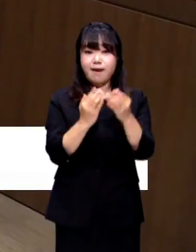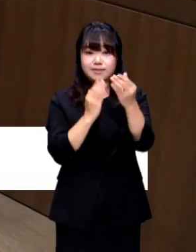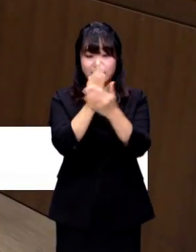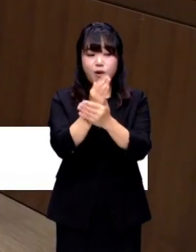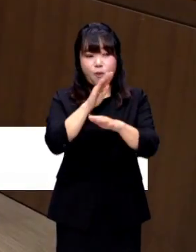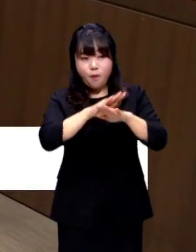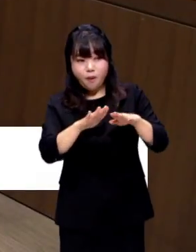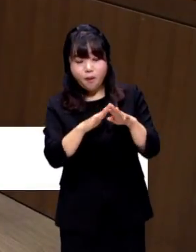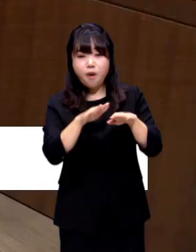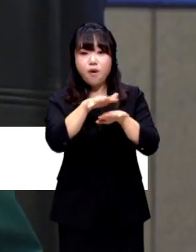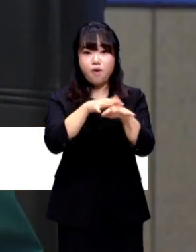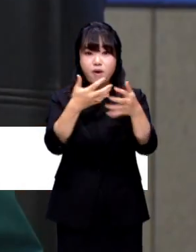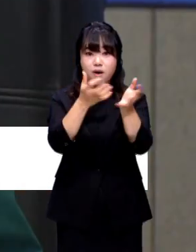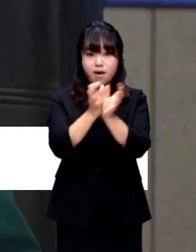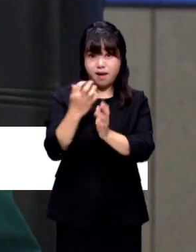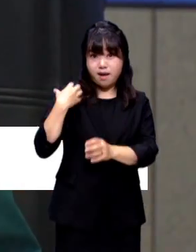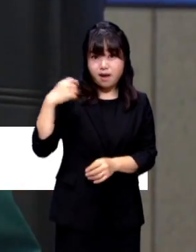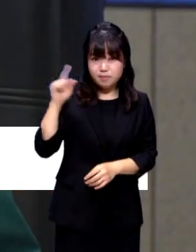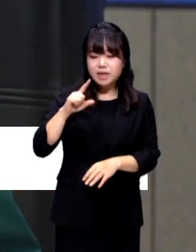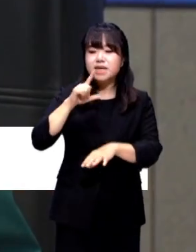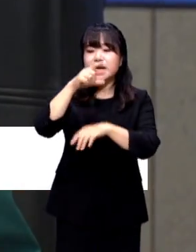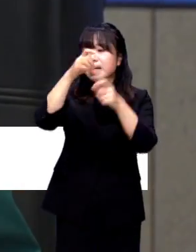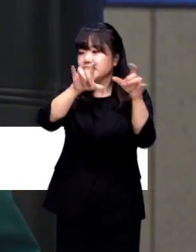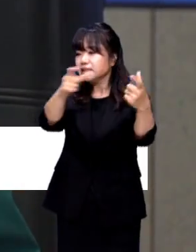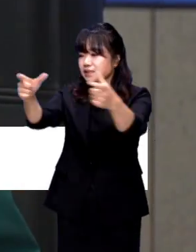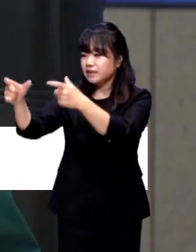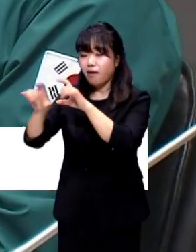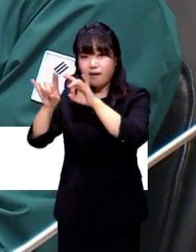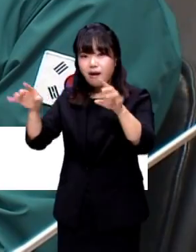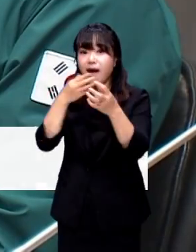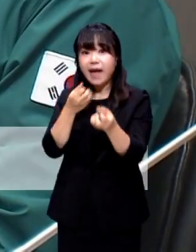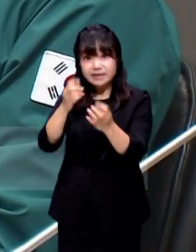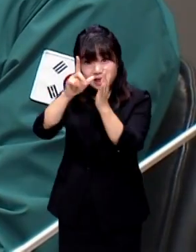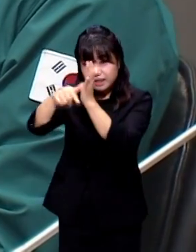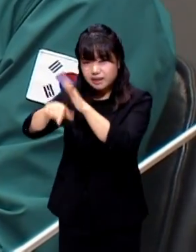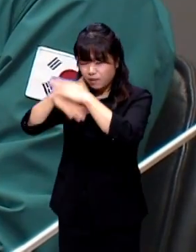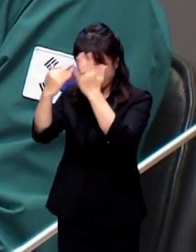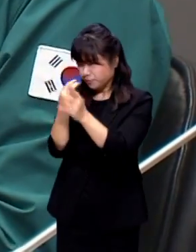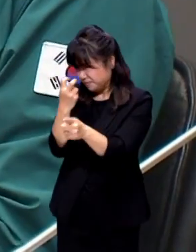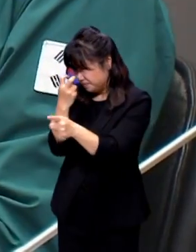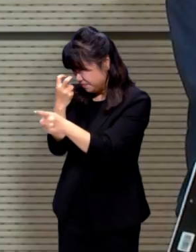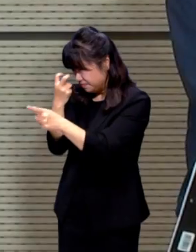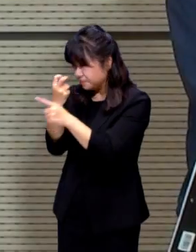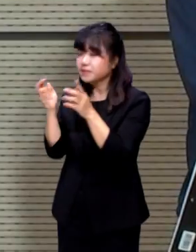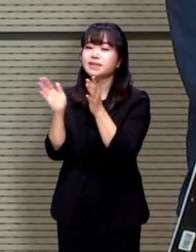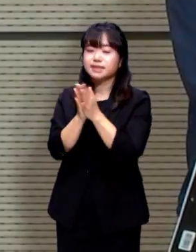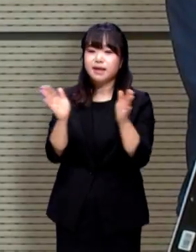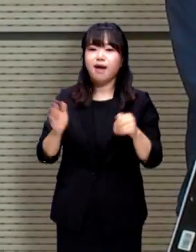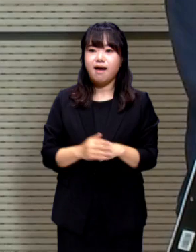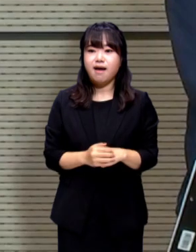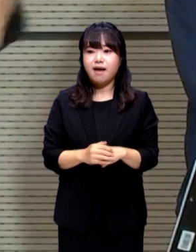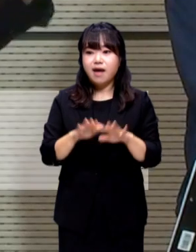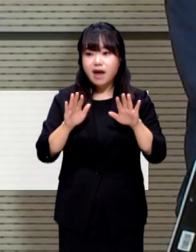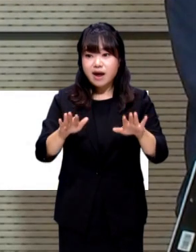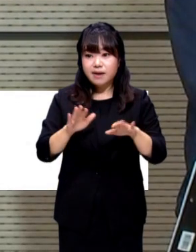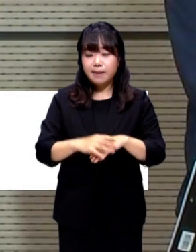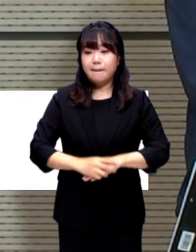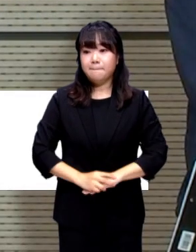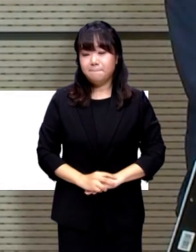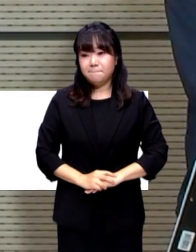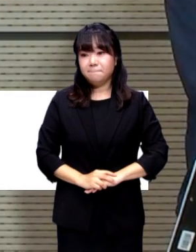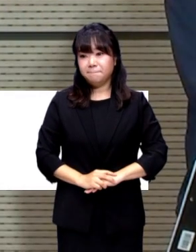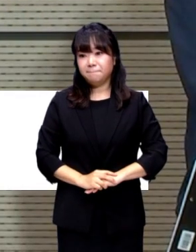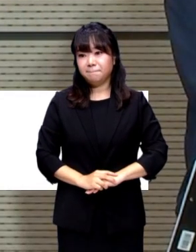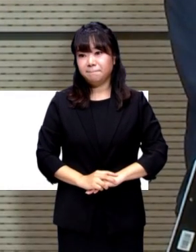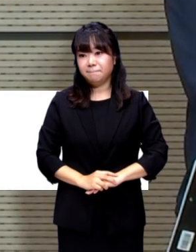중앙사고수습대책본부가 오는 3일부터 지역 축제에 대한 정부 합동 점검을 진행하는 겁니다. 이번 사례와 같이 주최자